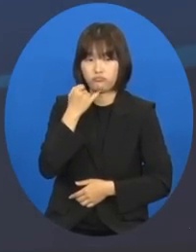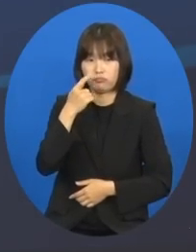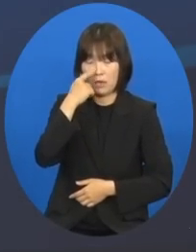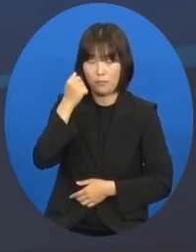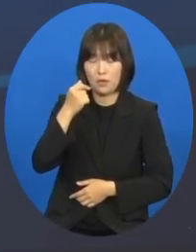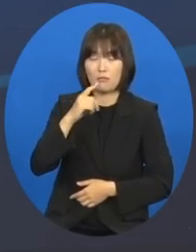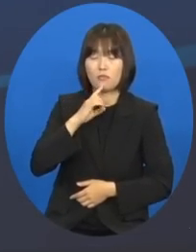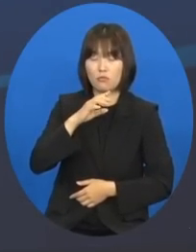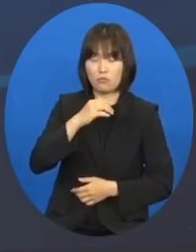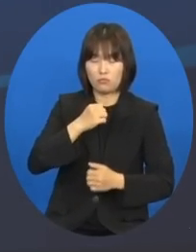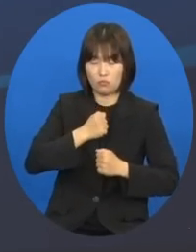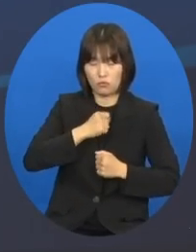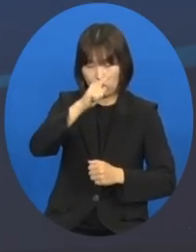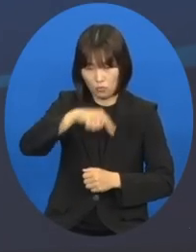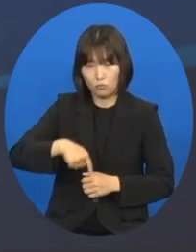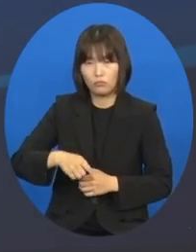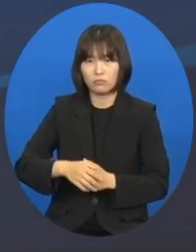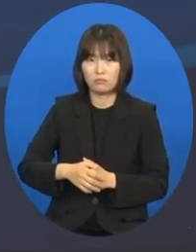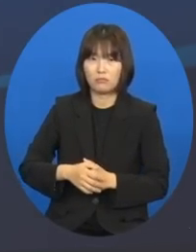몇인데